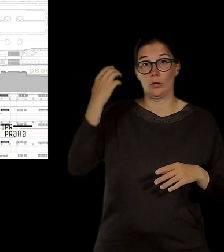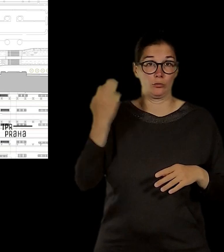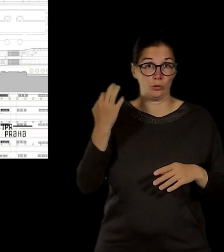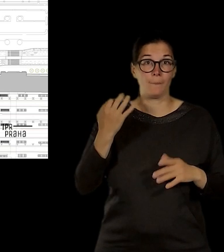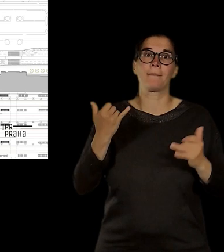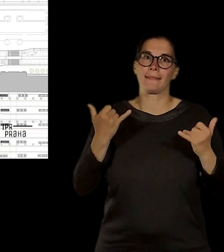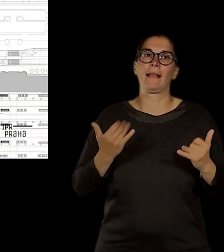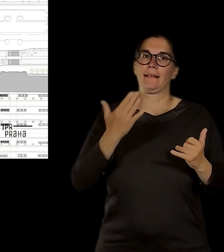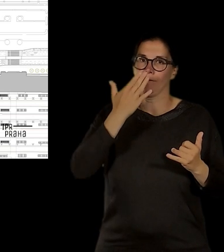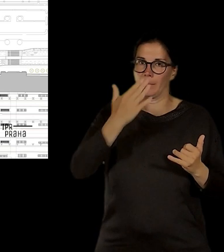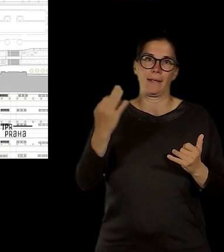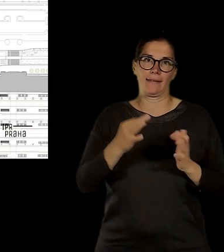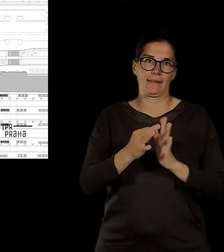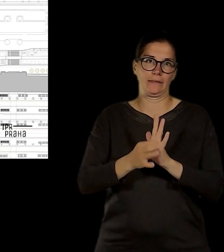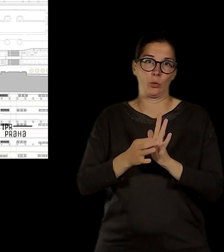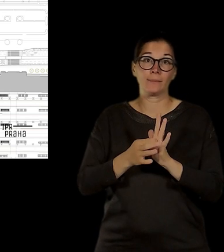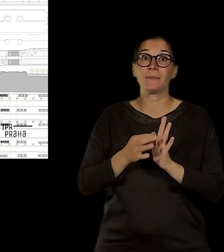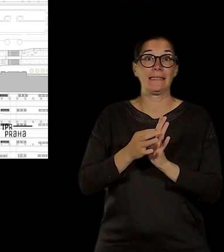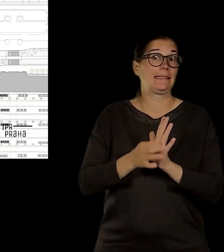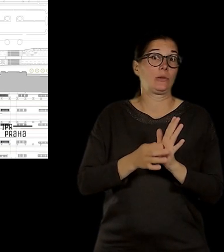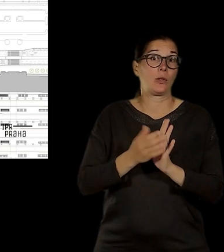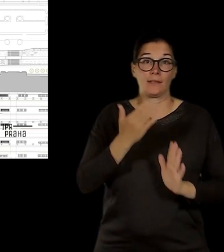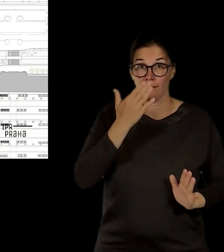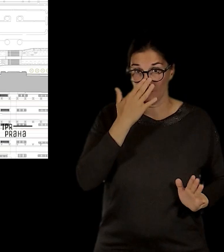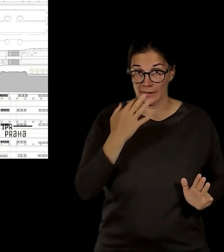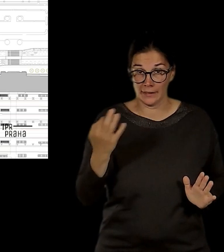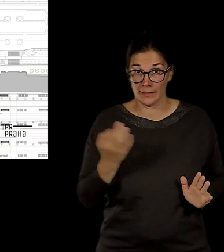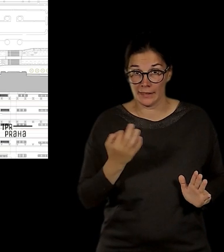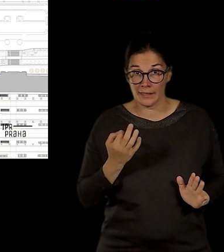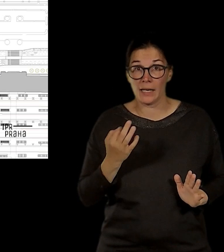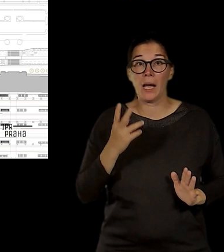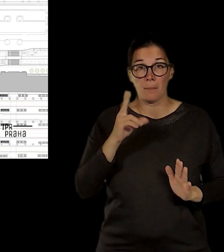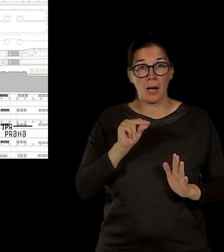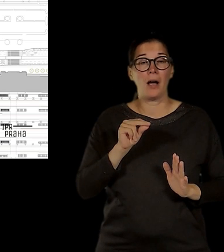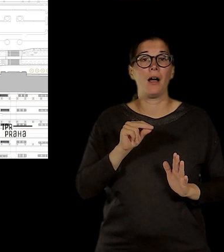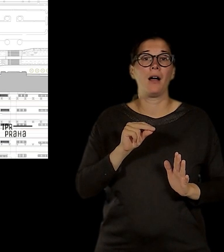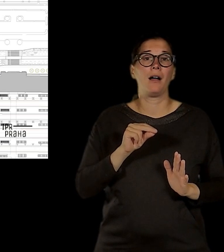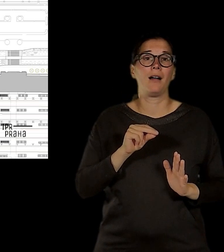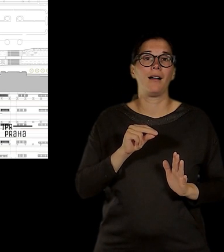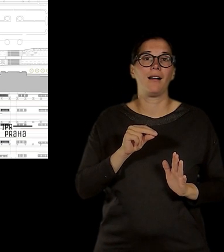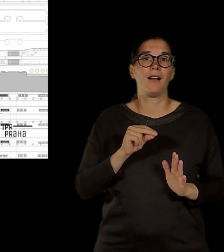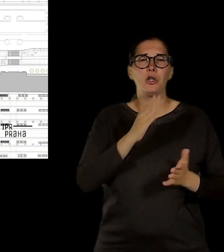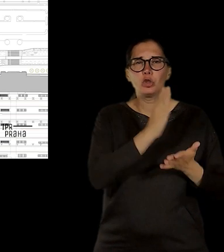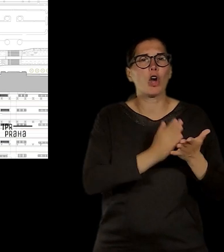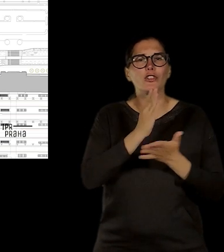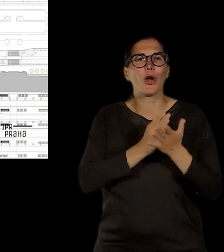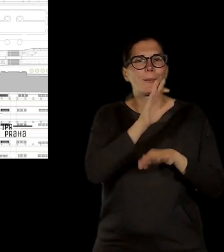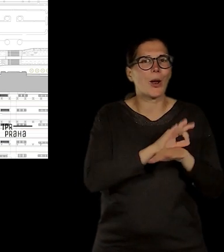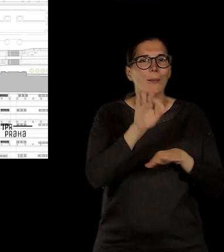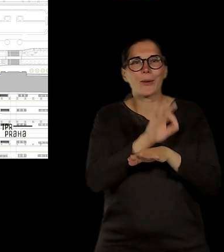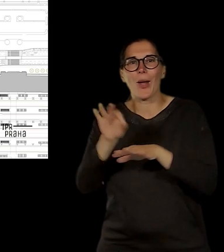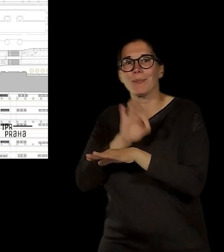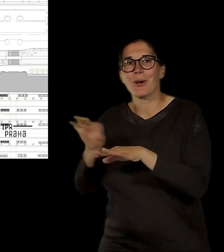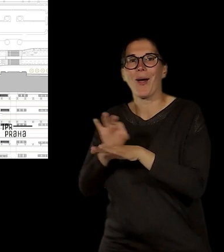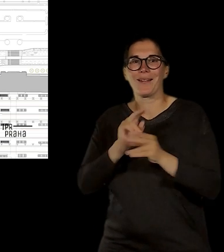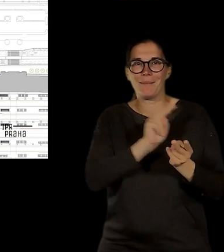se nacházíme, a že vlastně ta situace je sice rozdrobená mezi spoustu projektů, ale ty projekty na sebe